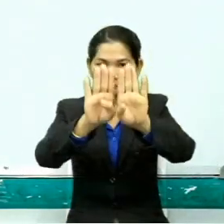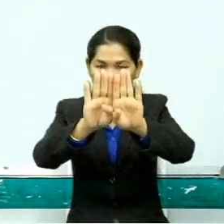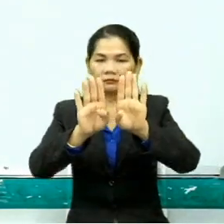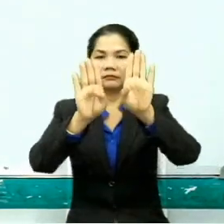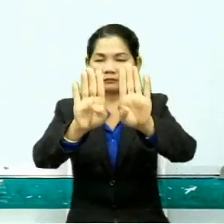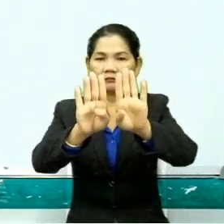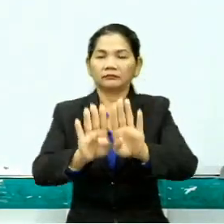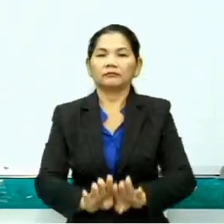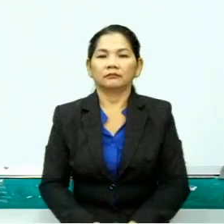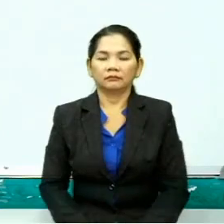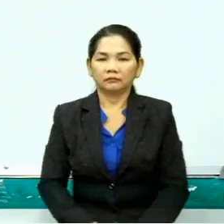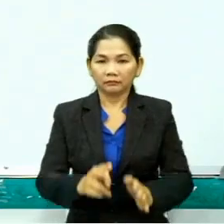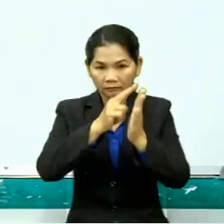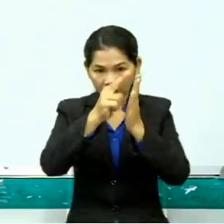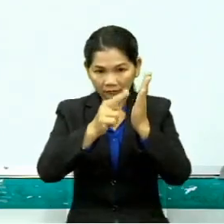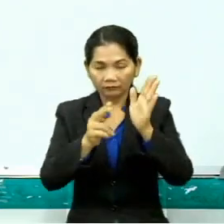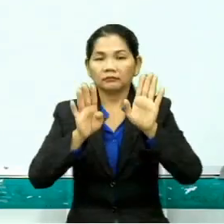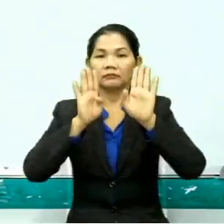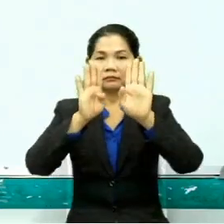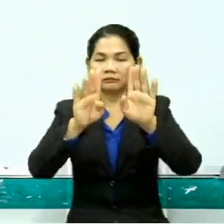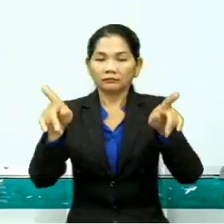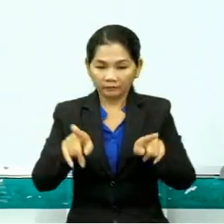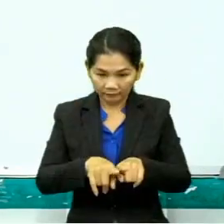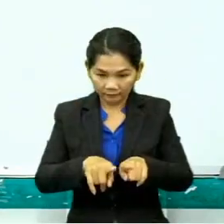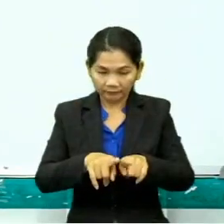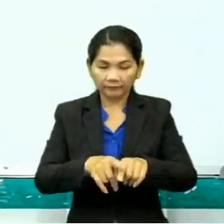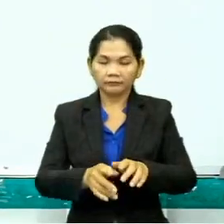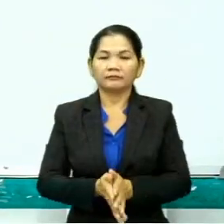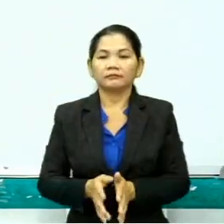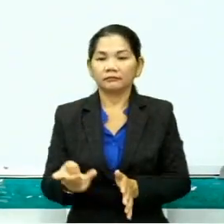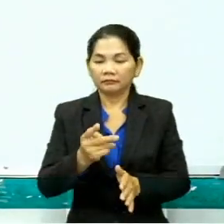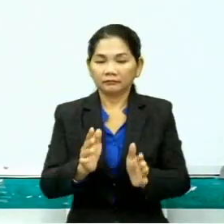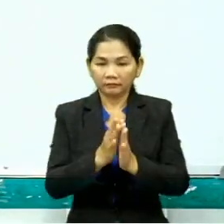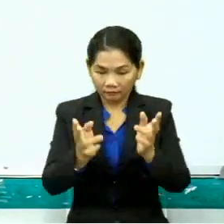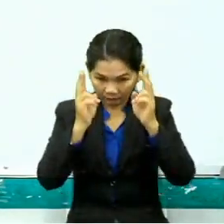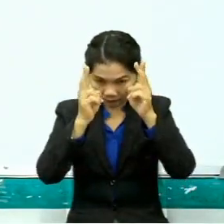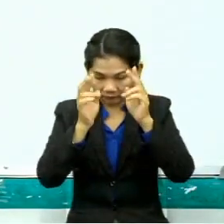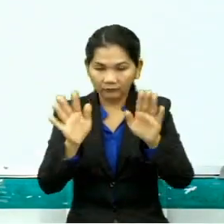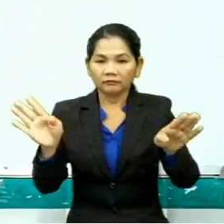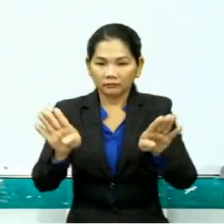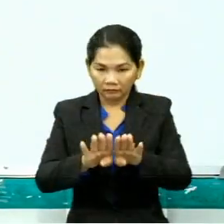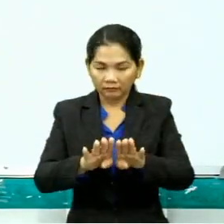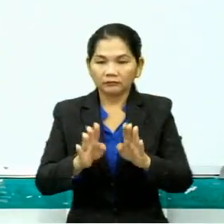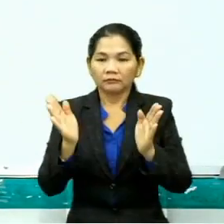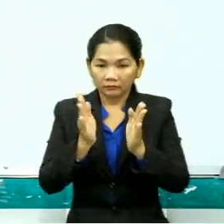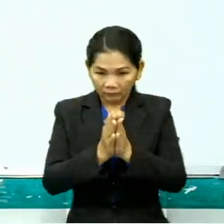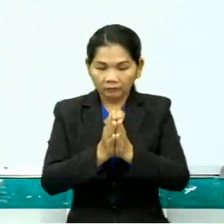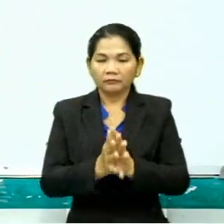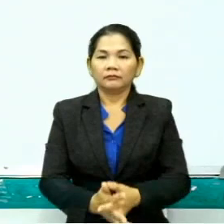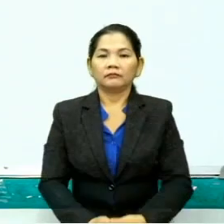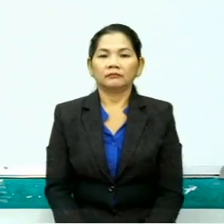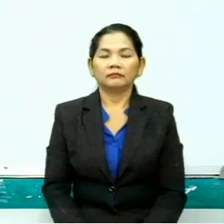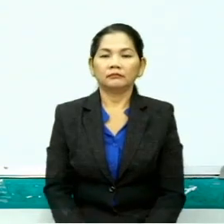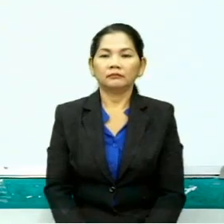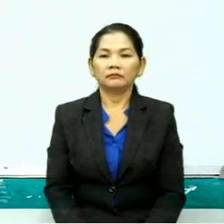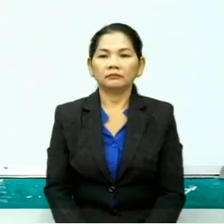chà nè cừu bật ạ tọc bật nè lửa cà đạc khiến đối chà sẽ phơi sạc xa cố rồi bó chà con thật ạc khả đai nè